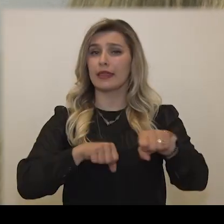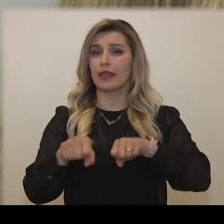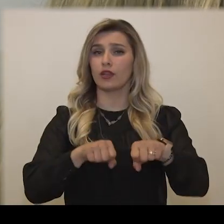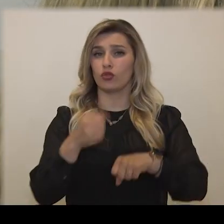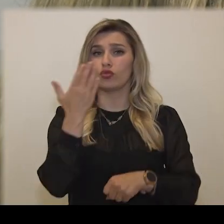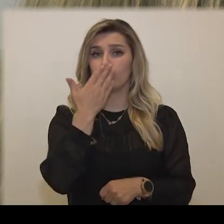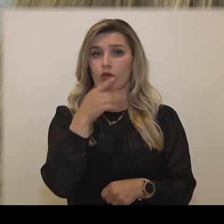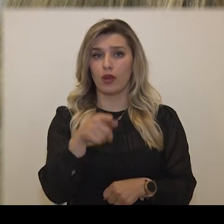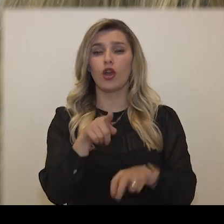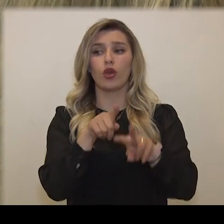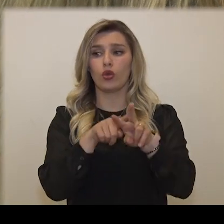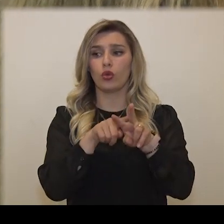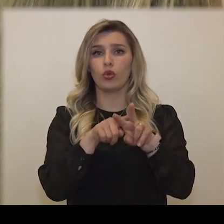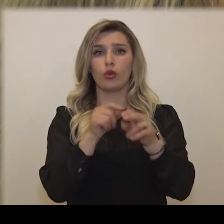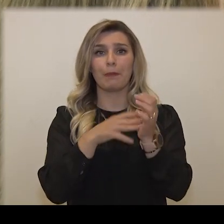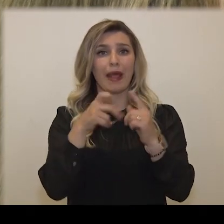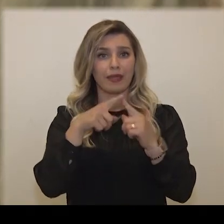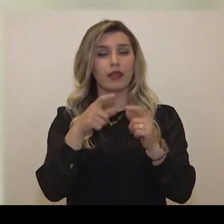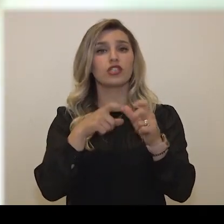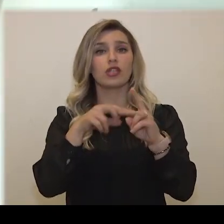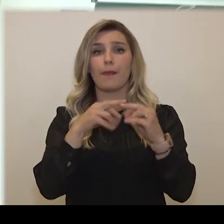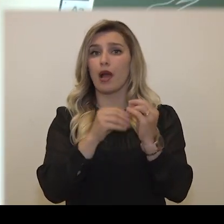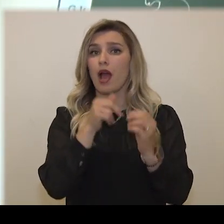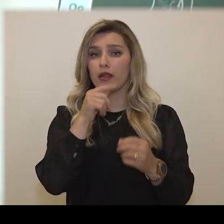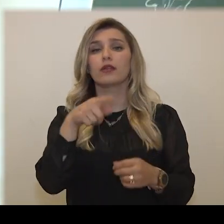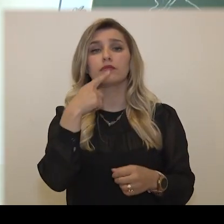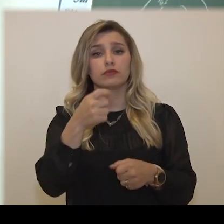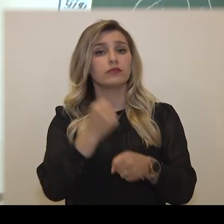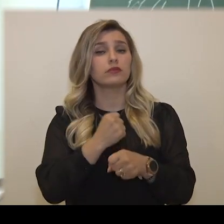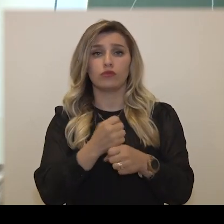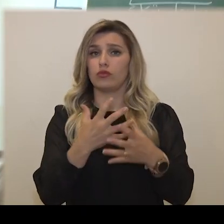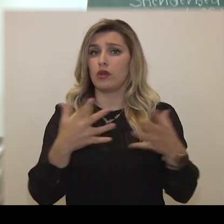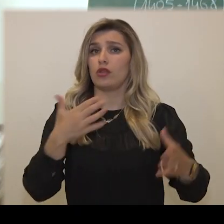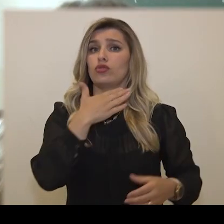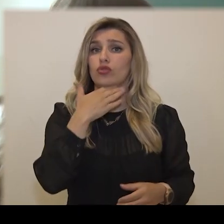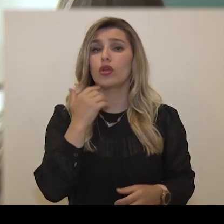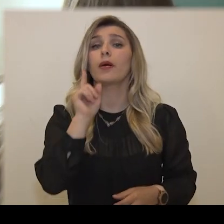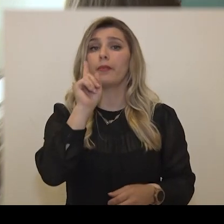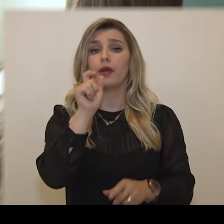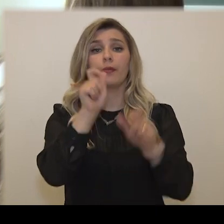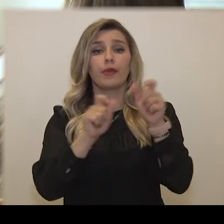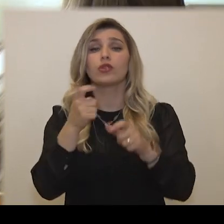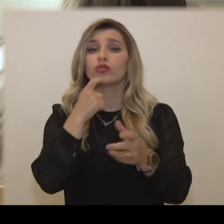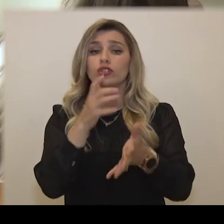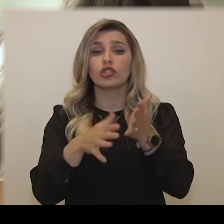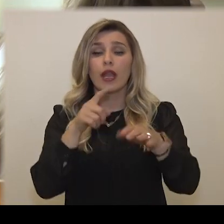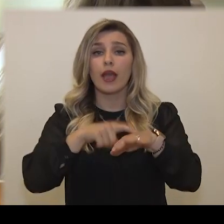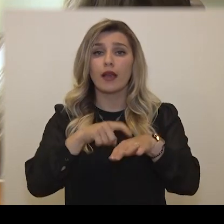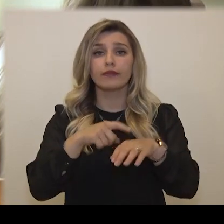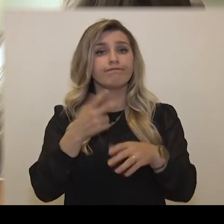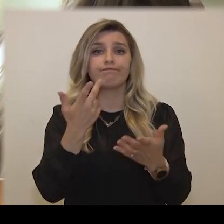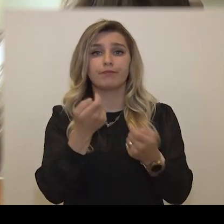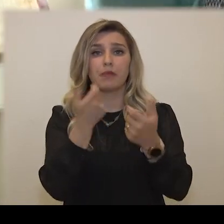Drejtori kësaj qendre, Yrmet Shabani, thotë se ata bëjnë punë të madhe, por që mungesa njerëzve të gjuhës e shenjeve,